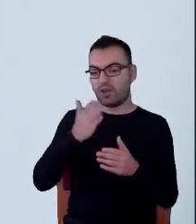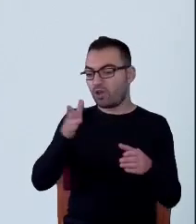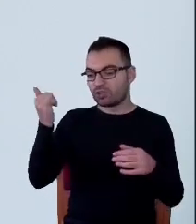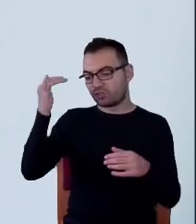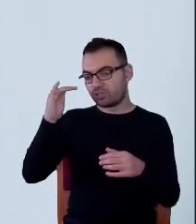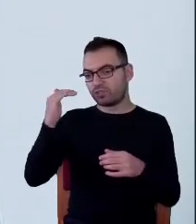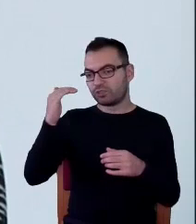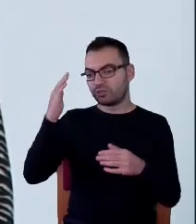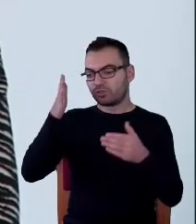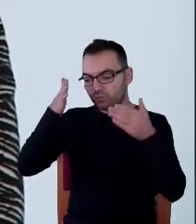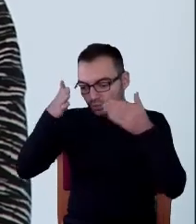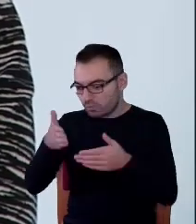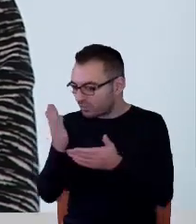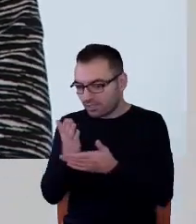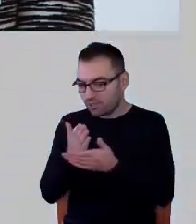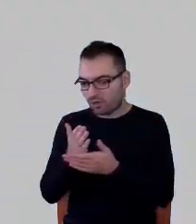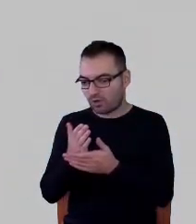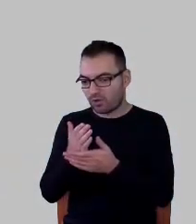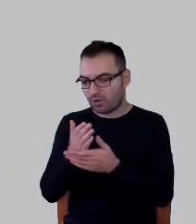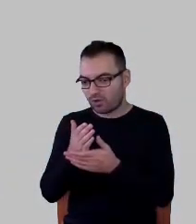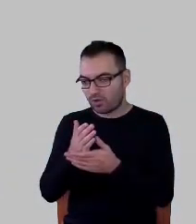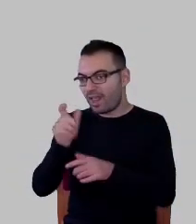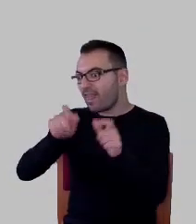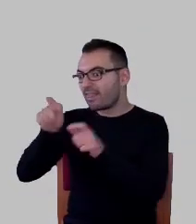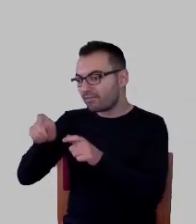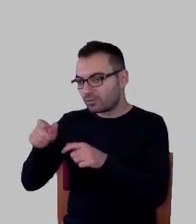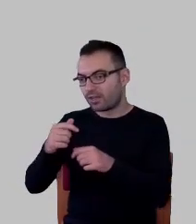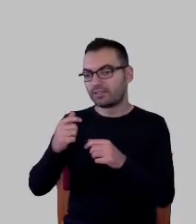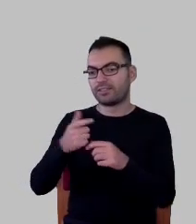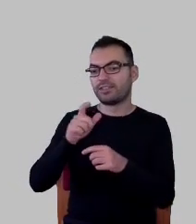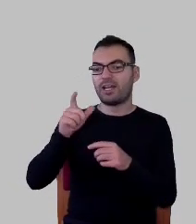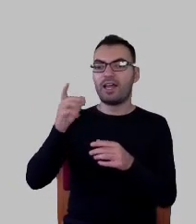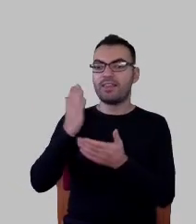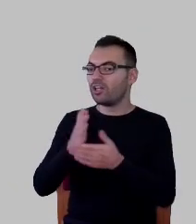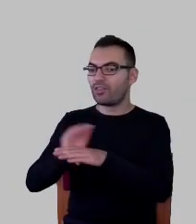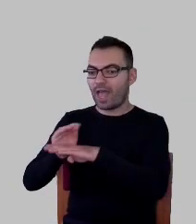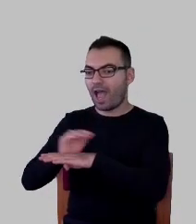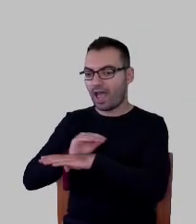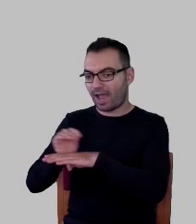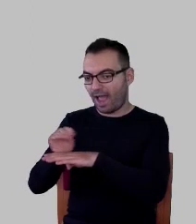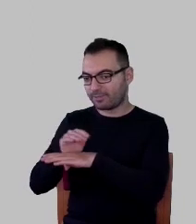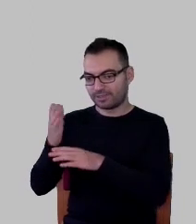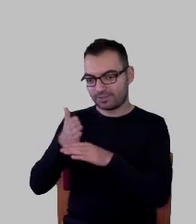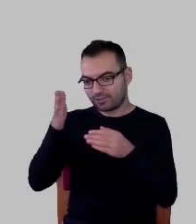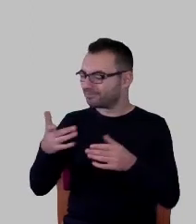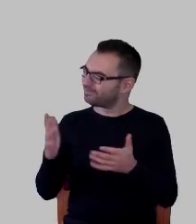te wysiłki na tylko oddziaływaniach, indywidualnych oddziaływaniach terapeutycznych wobec